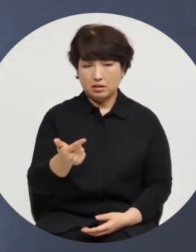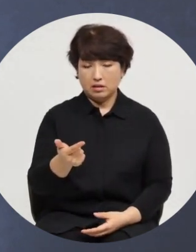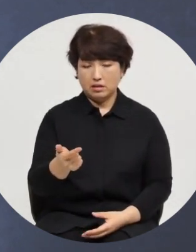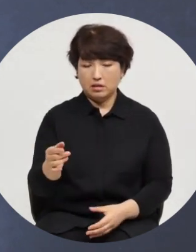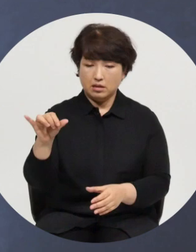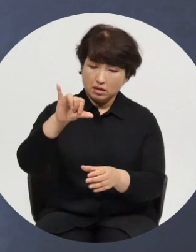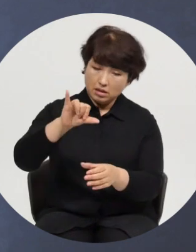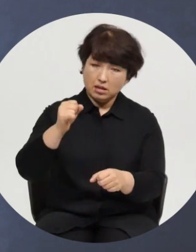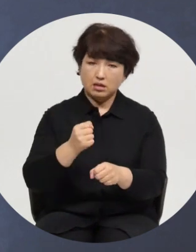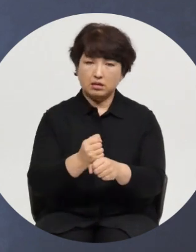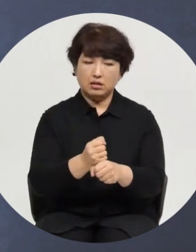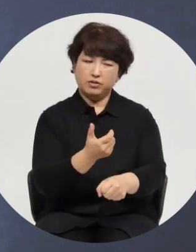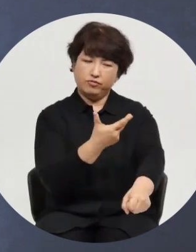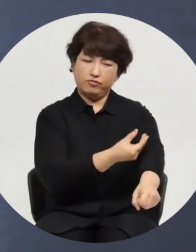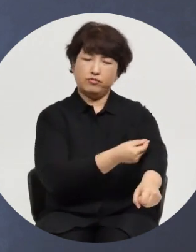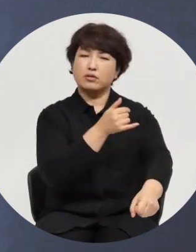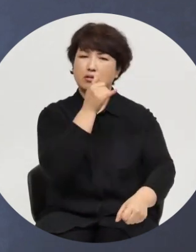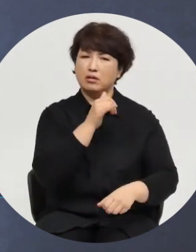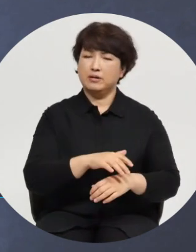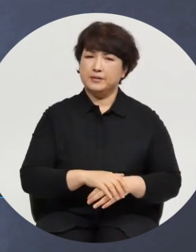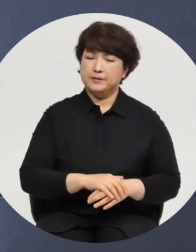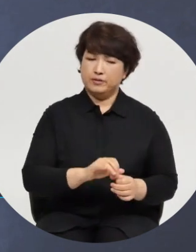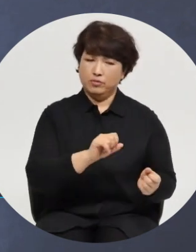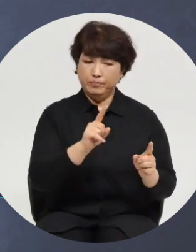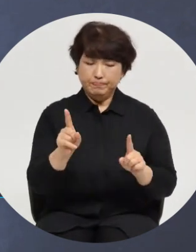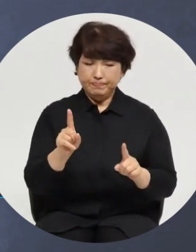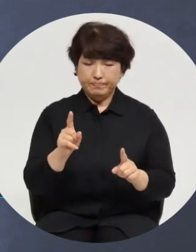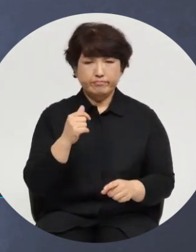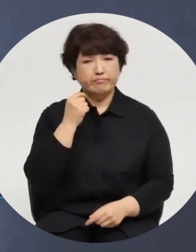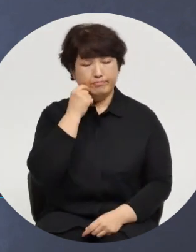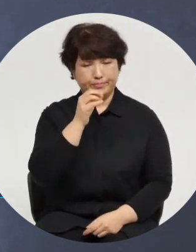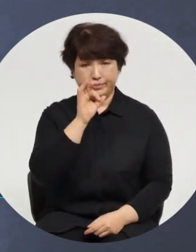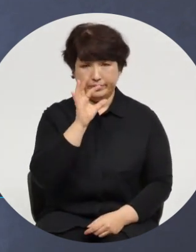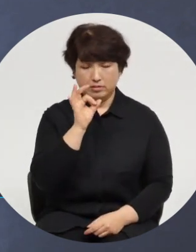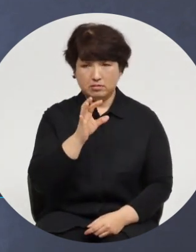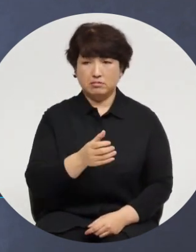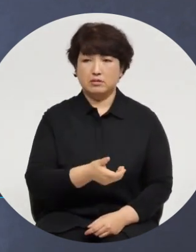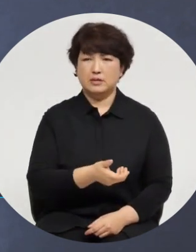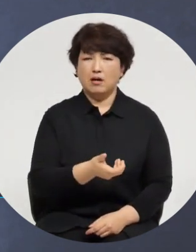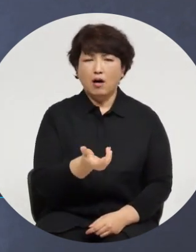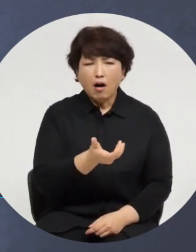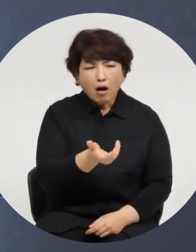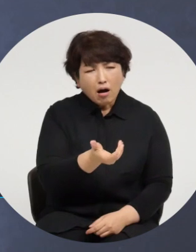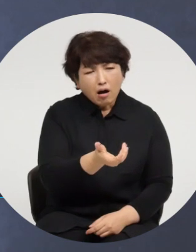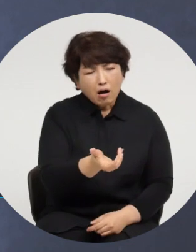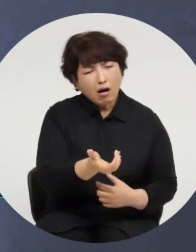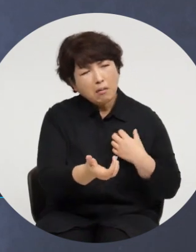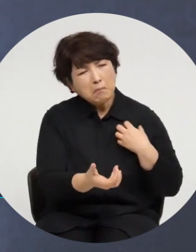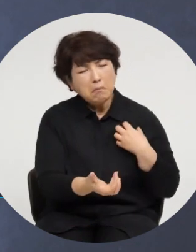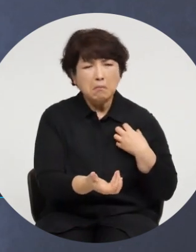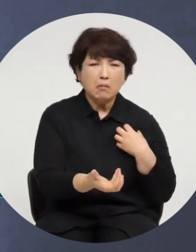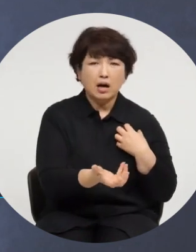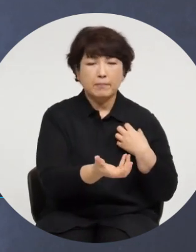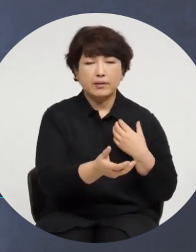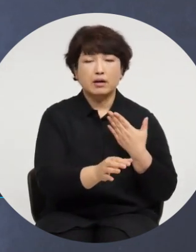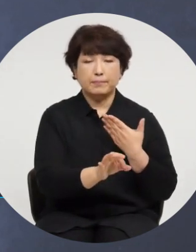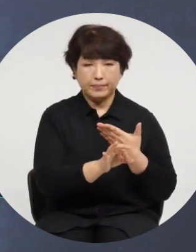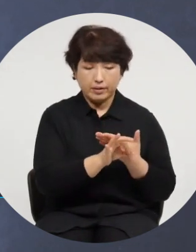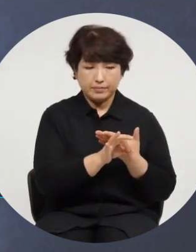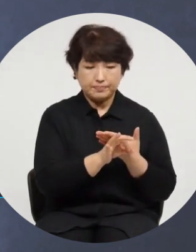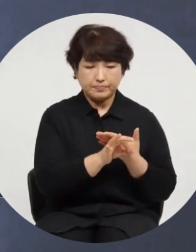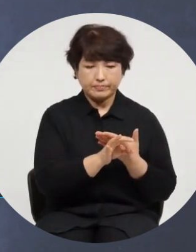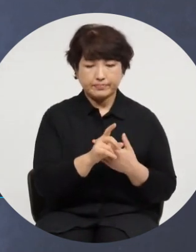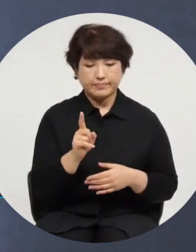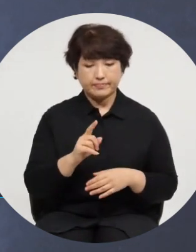그래서 인자 되게 회복 불능이 고 통증은 심하고 인자 일을